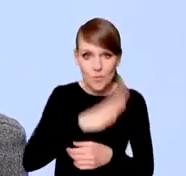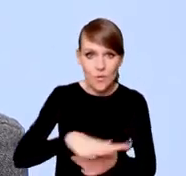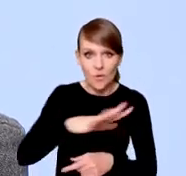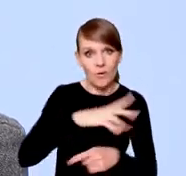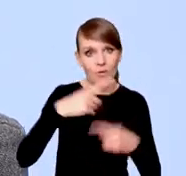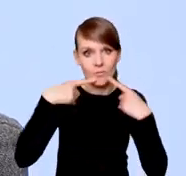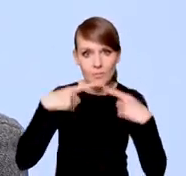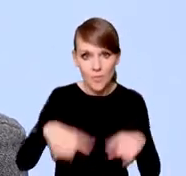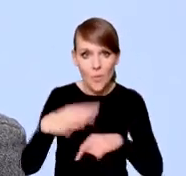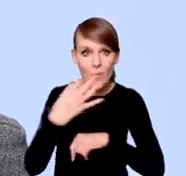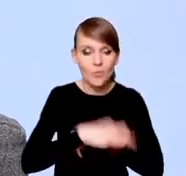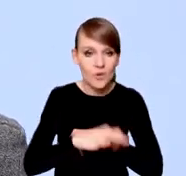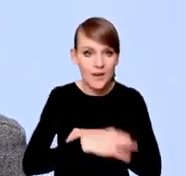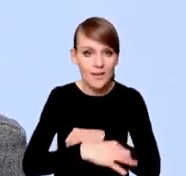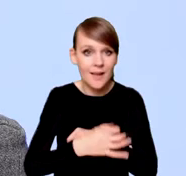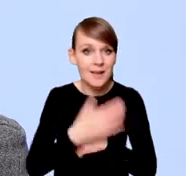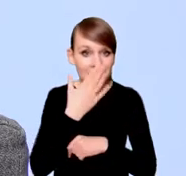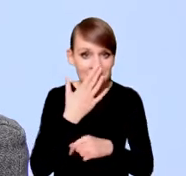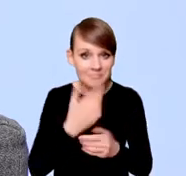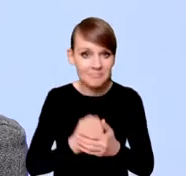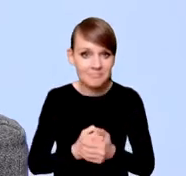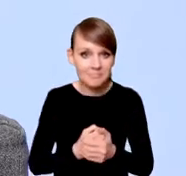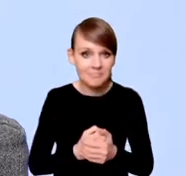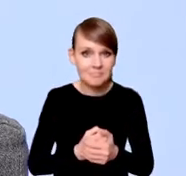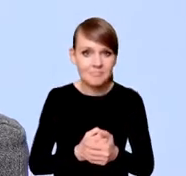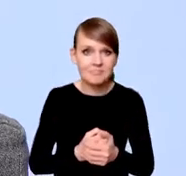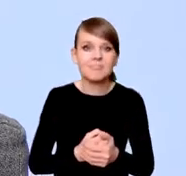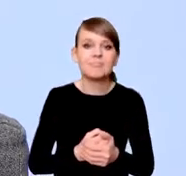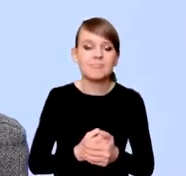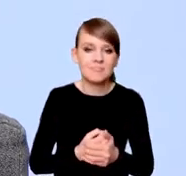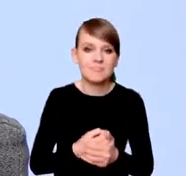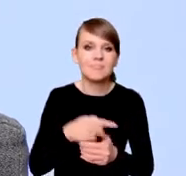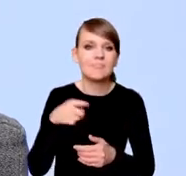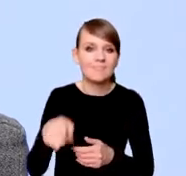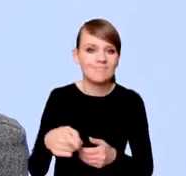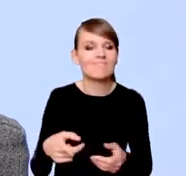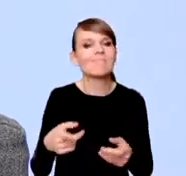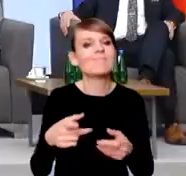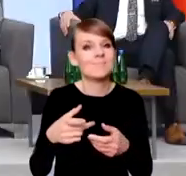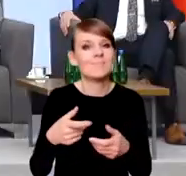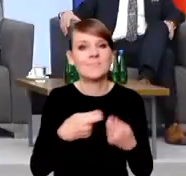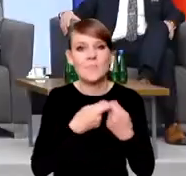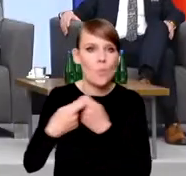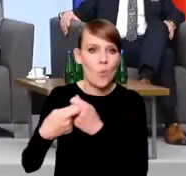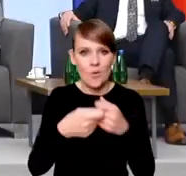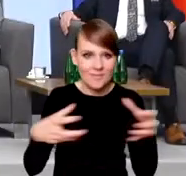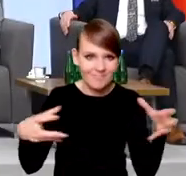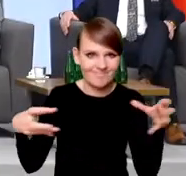odpowiedzialności uczelni jest budowanie wspólnoty. Dziękuję bardzo.